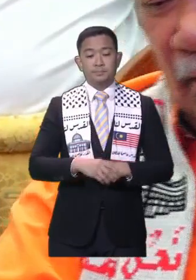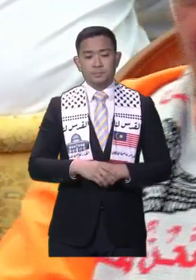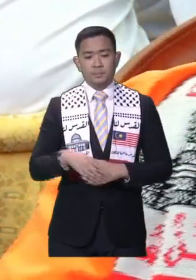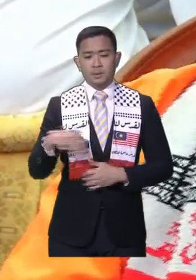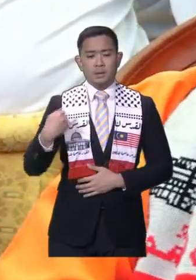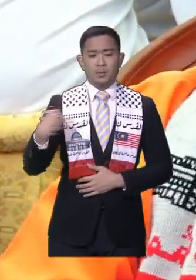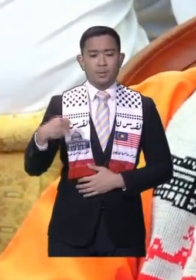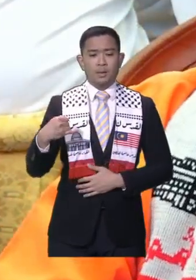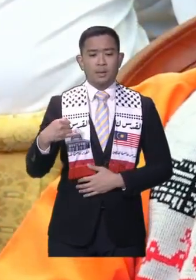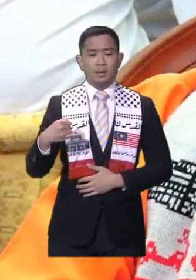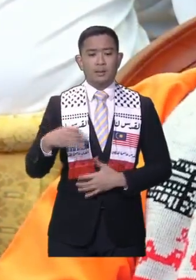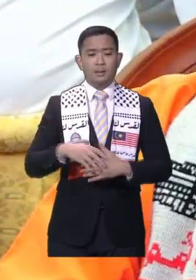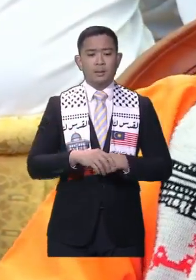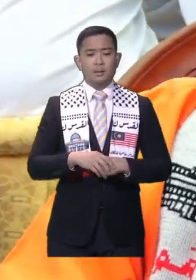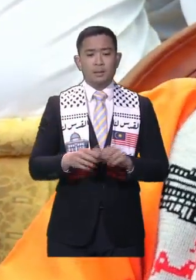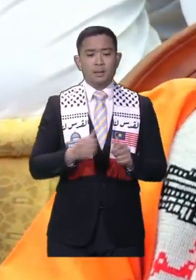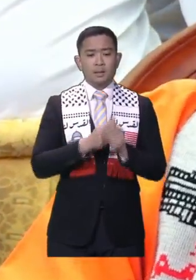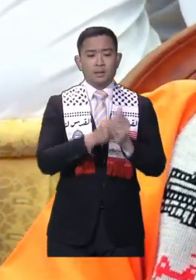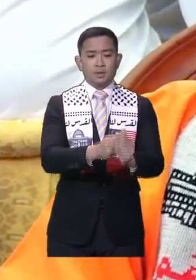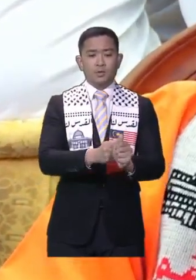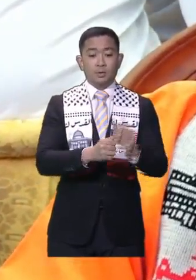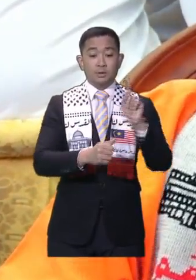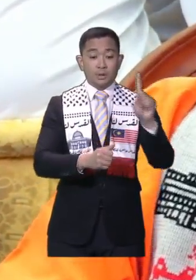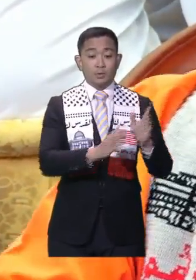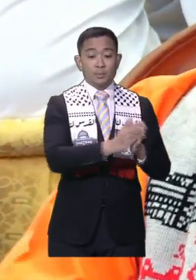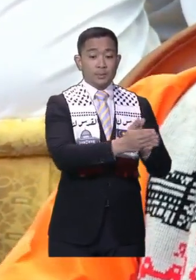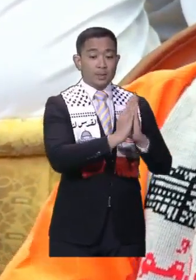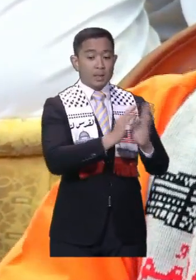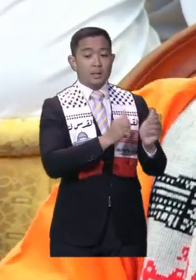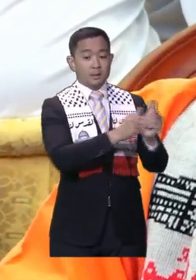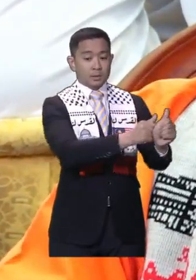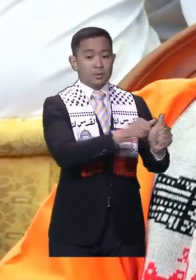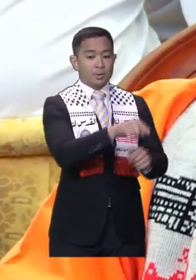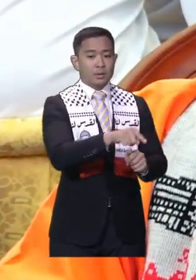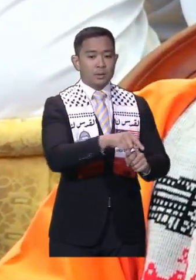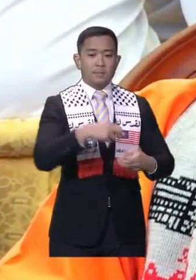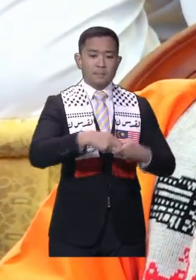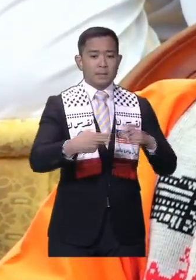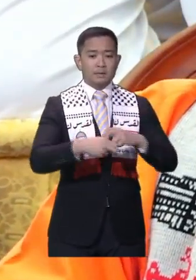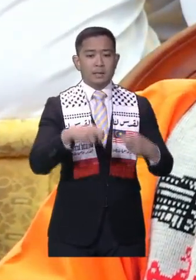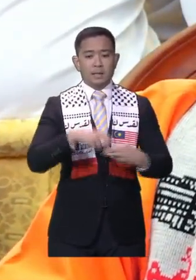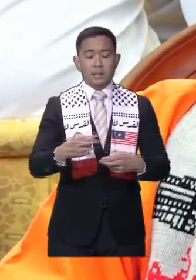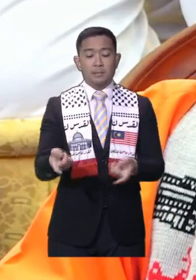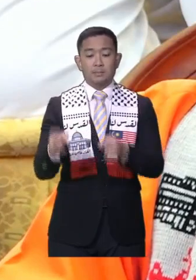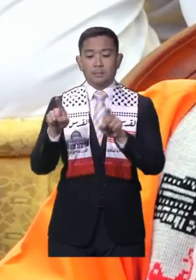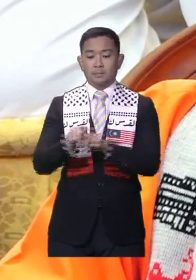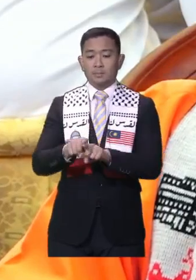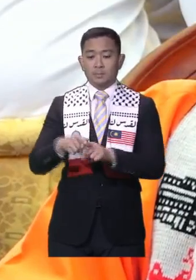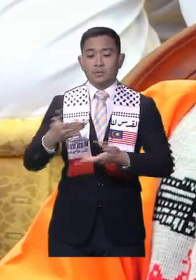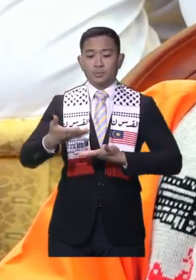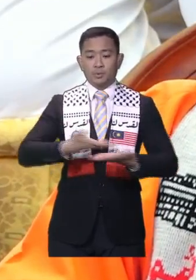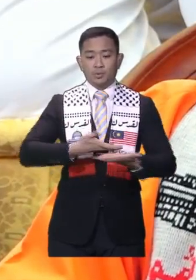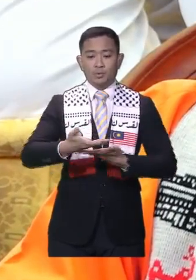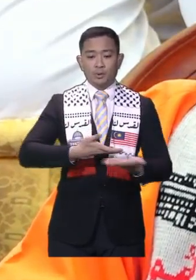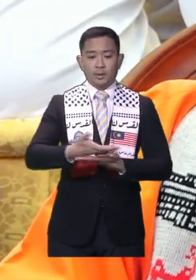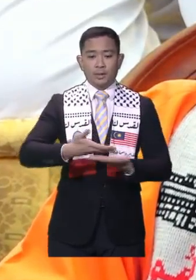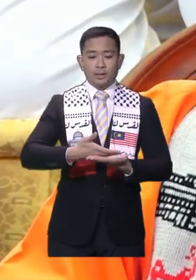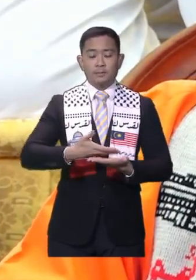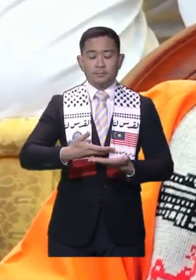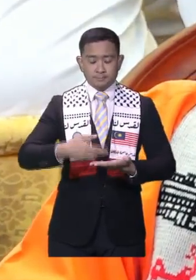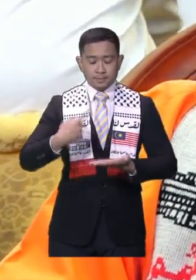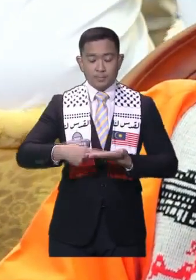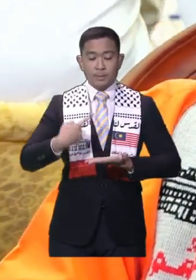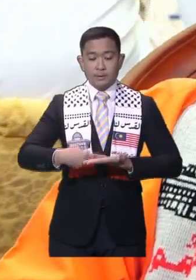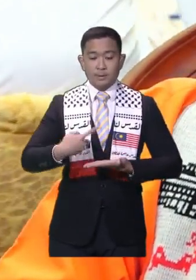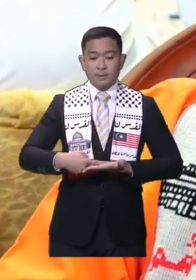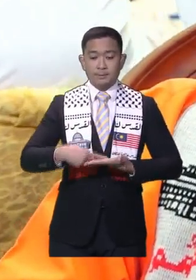tidak boleh berdasar kepada satu tuntutan, kita ikut. Buhara lah jadi. Kita semua rundingan. Rundingan,